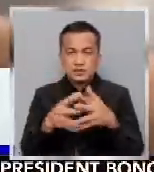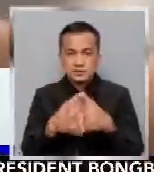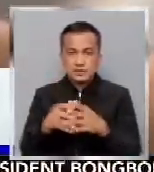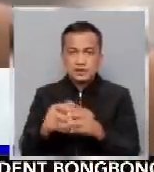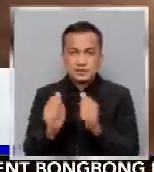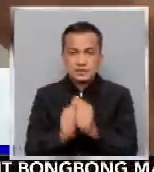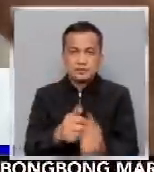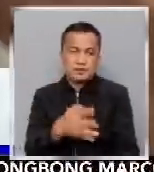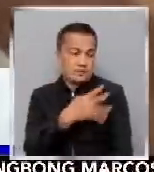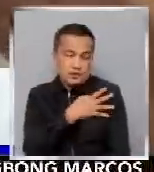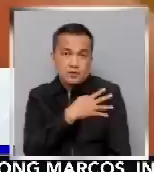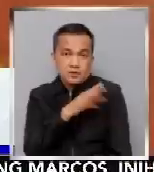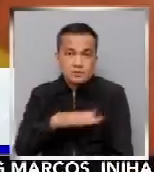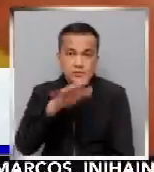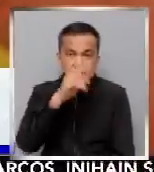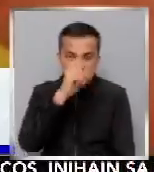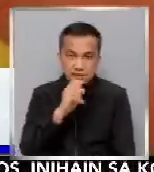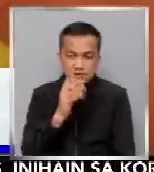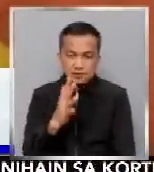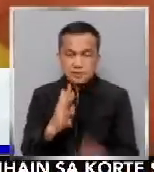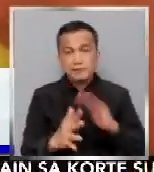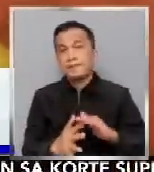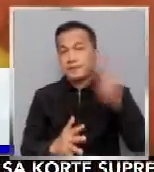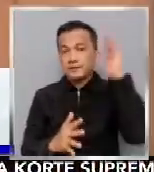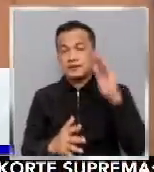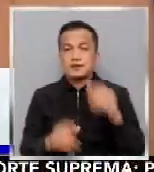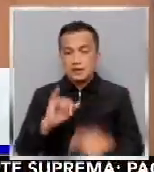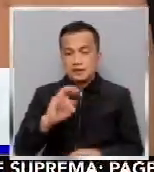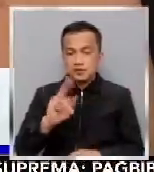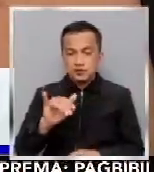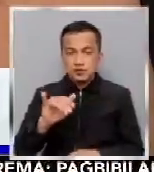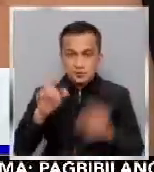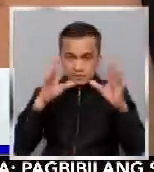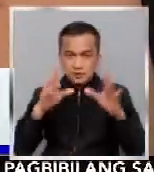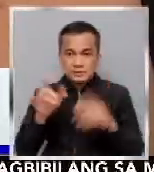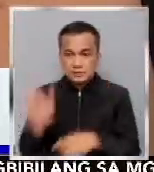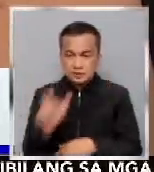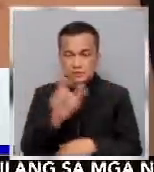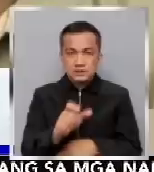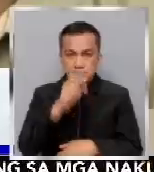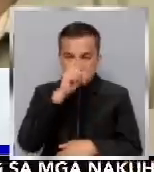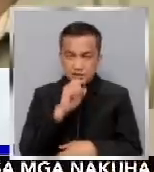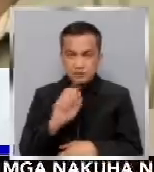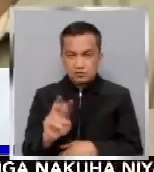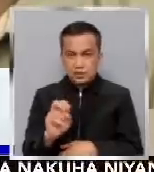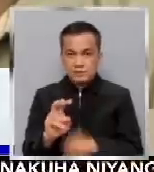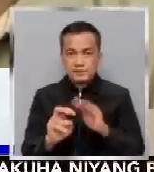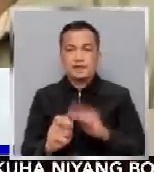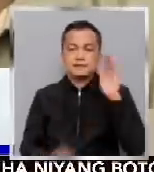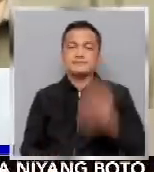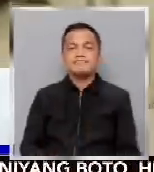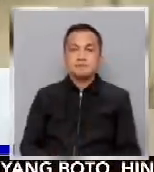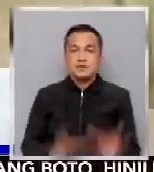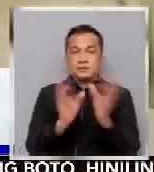fourth dose ang mga edad 50 pataas at mga immunocompromised na individual edad 12 pataas. Sa pulong ni Concepcion